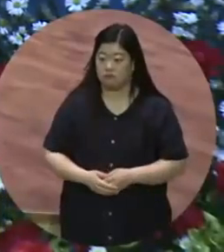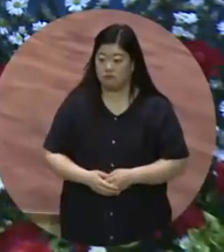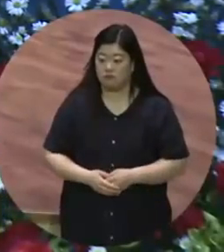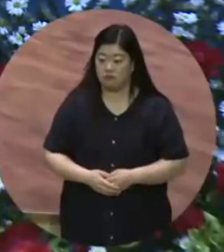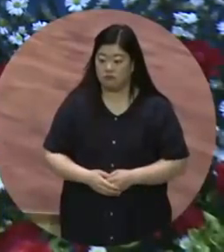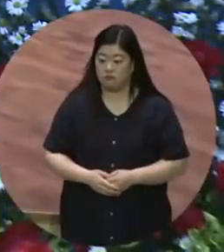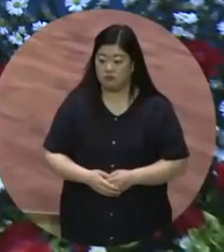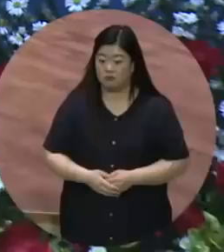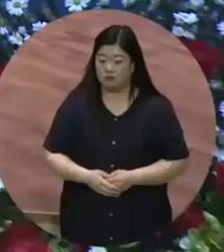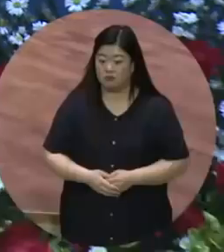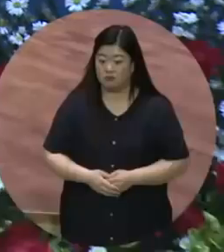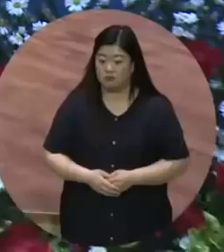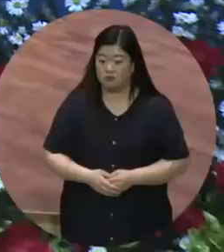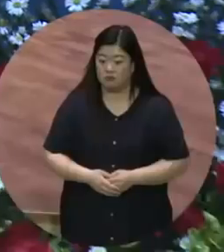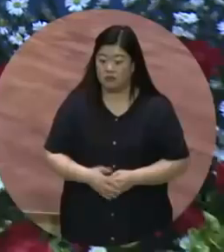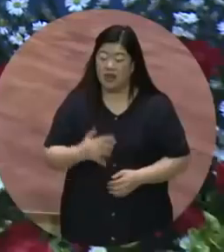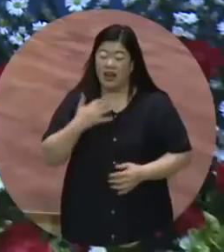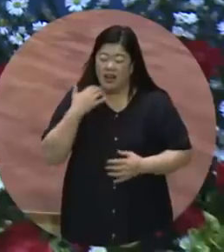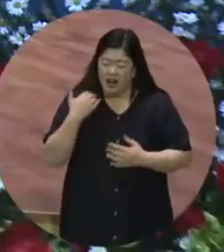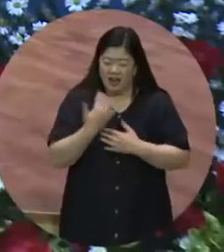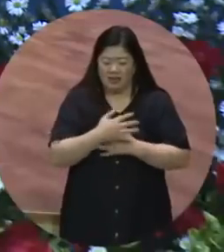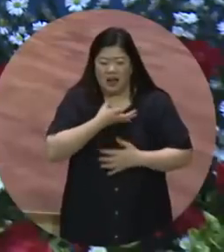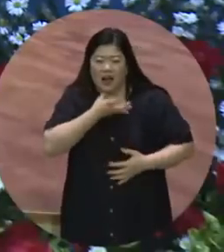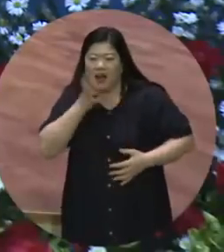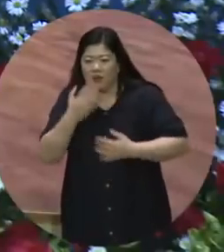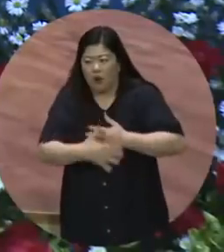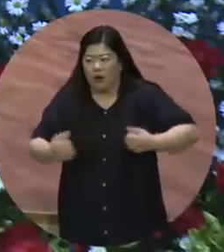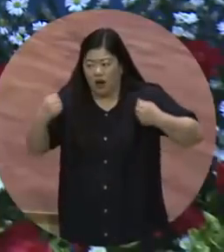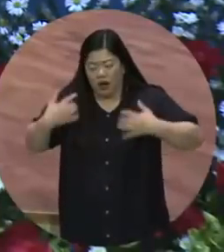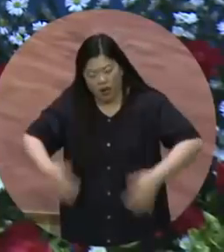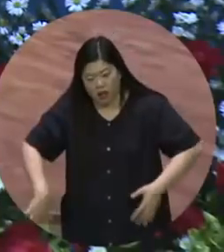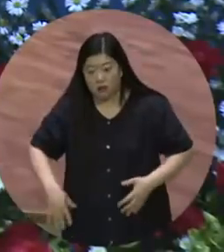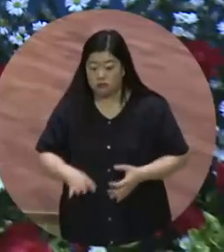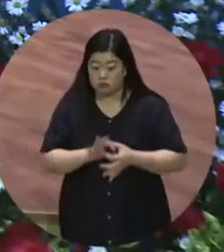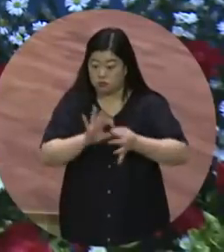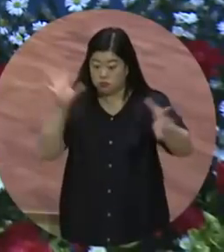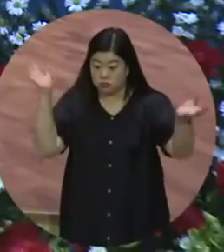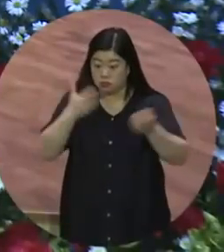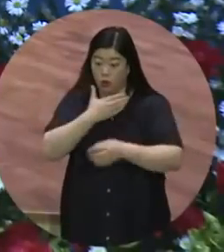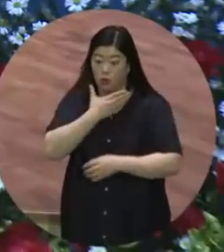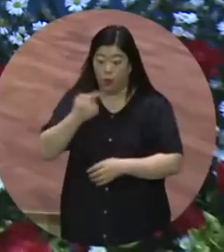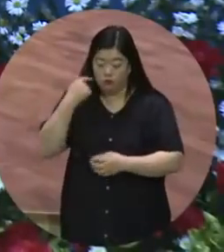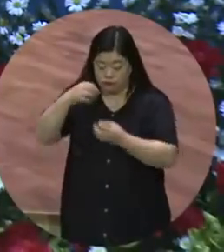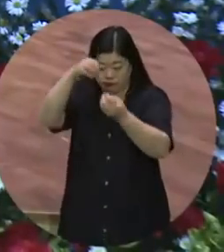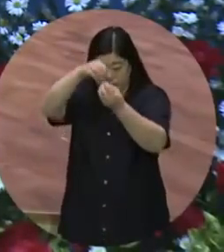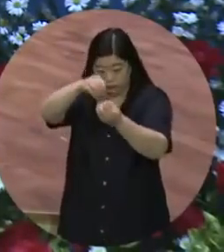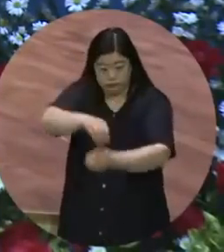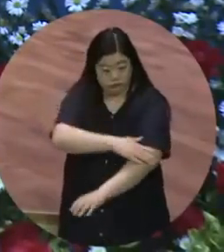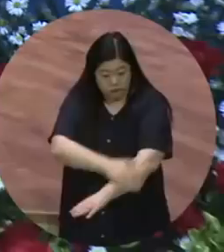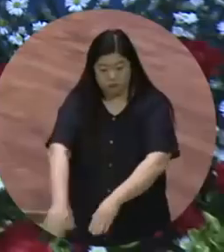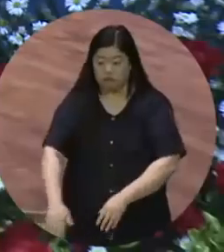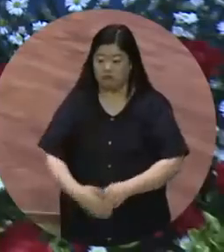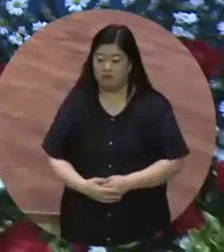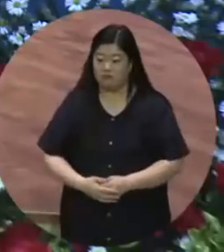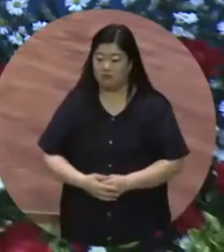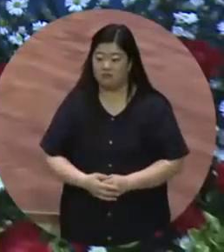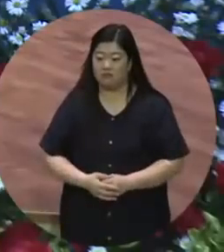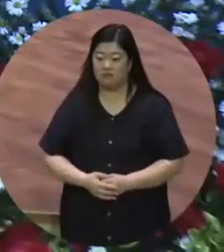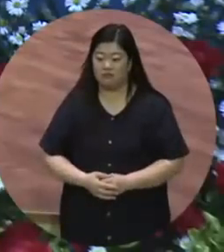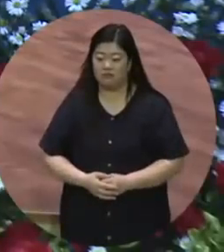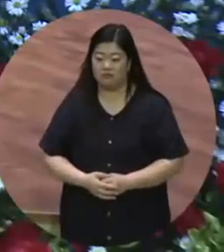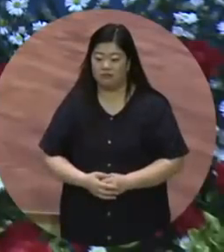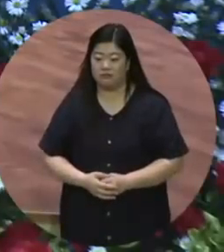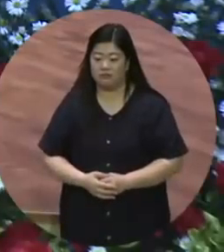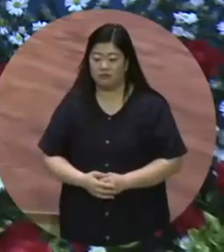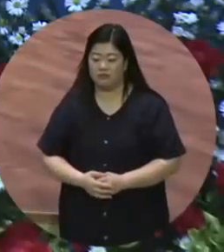차질 없이 다 진행됐다고. 하나님의 언약을 이루는 결혼, 하나님의